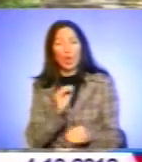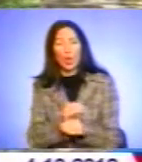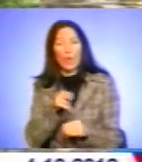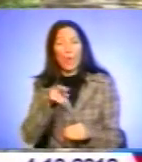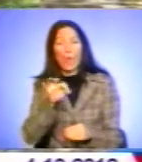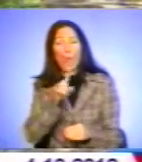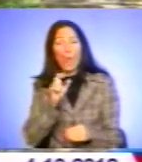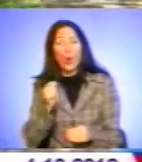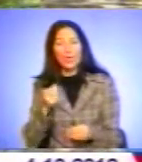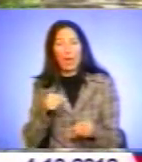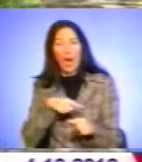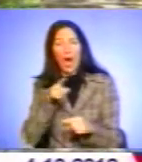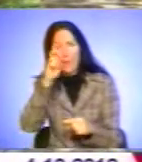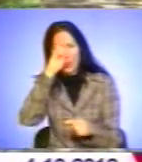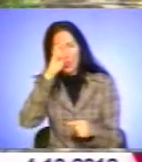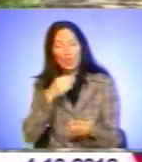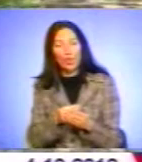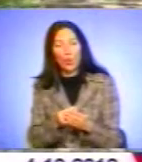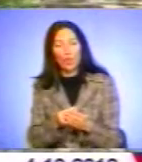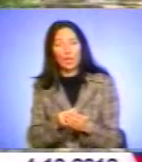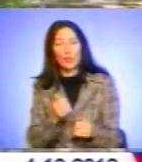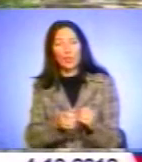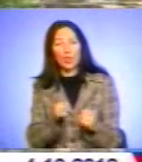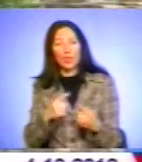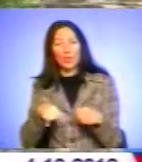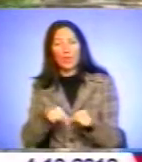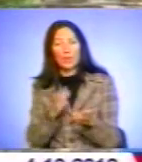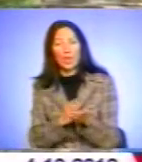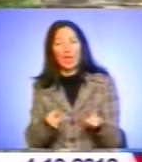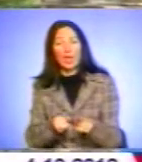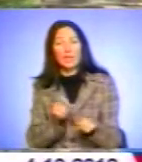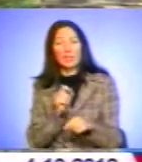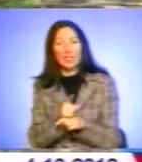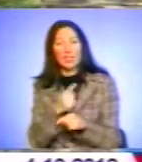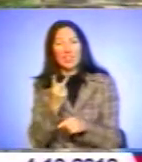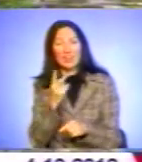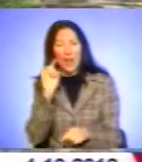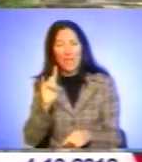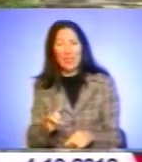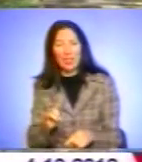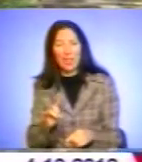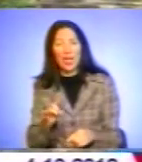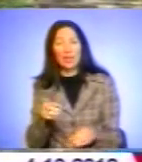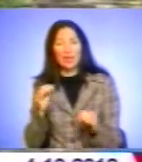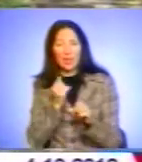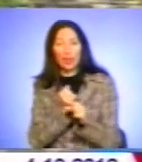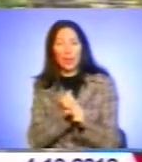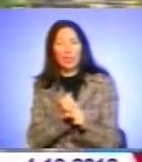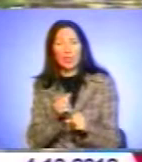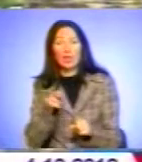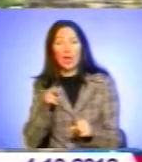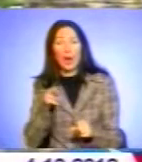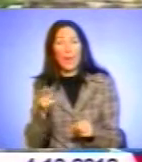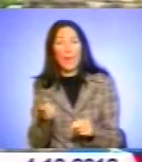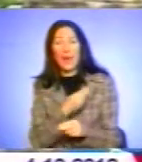кошти. Перед кожним відділом рахуйте, що стоїть така задача по два вікна вставити за пазобюджетні кошти. Враховуючи 11-й рік, 12-й